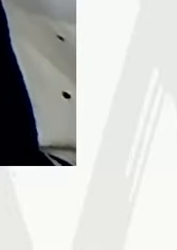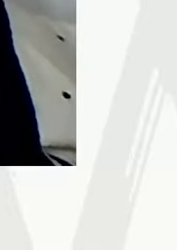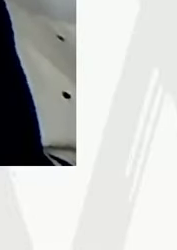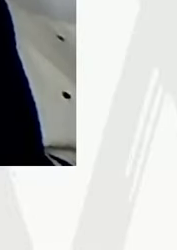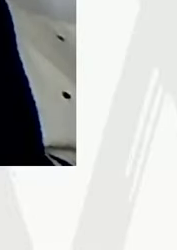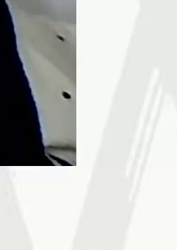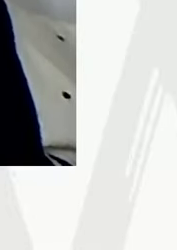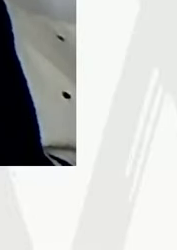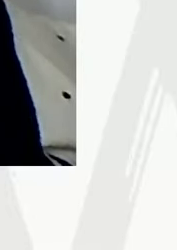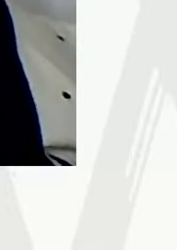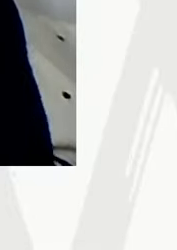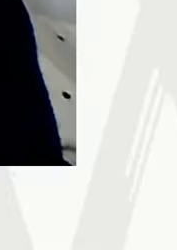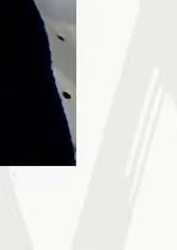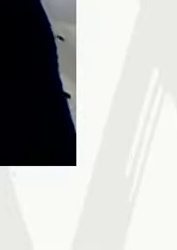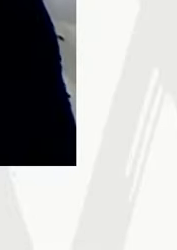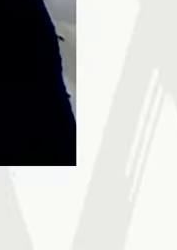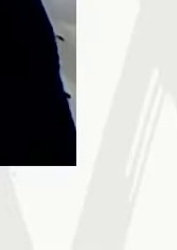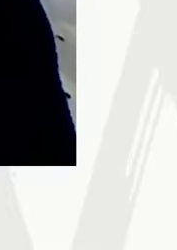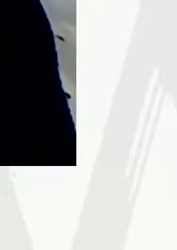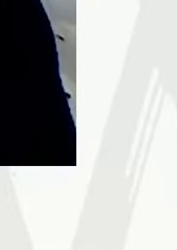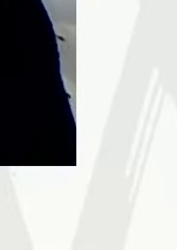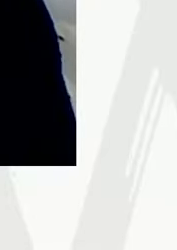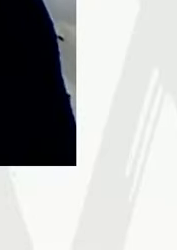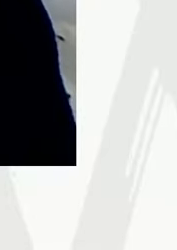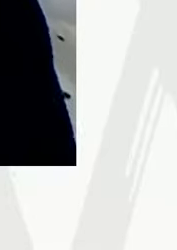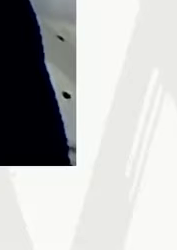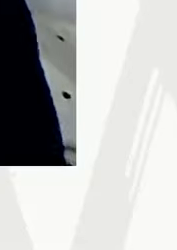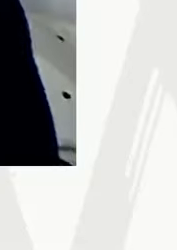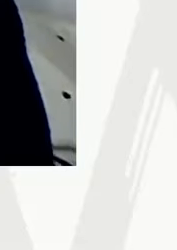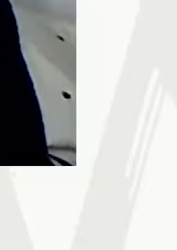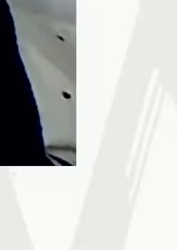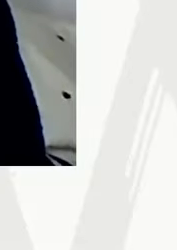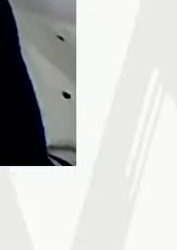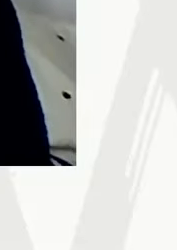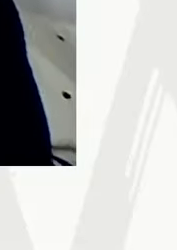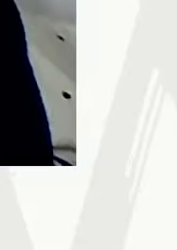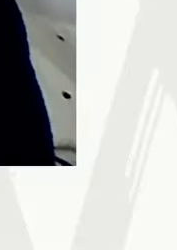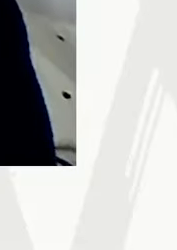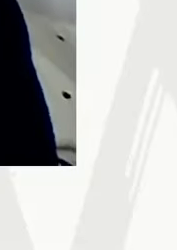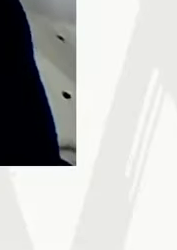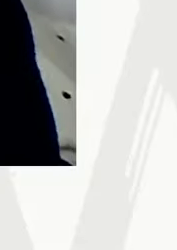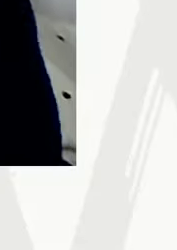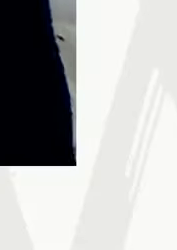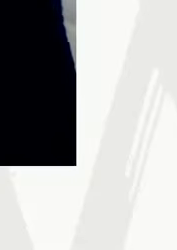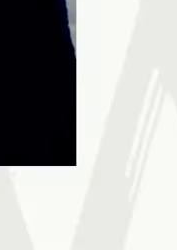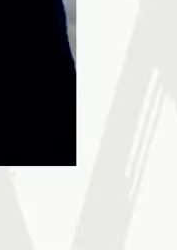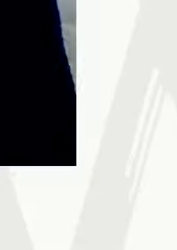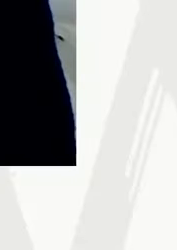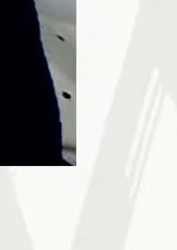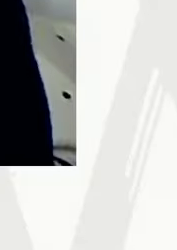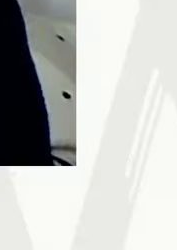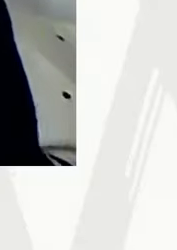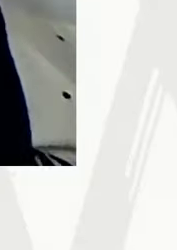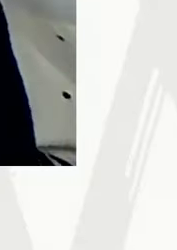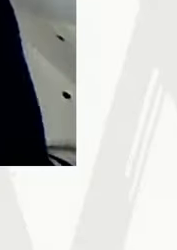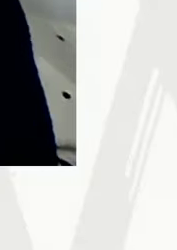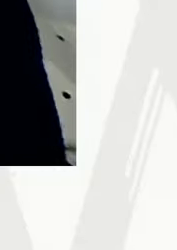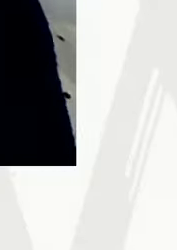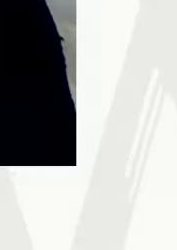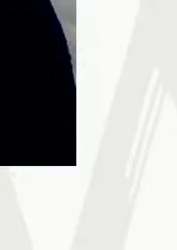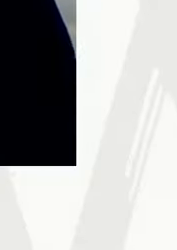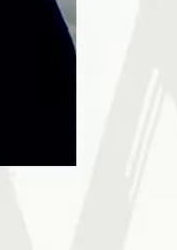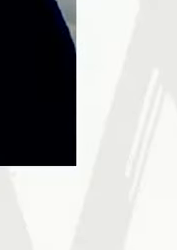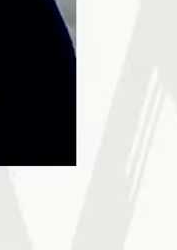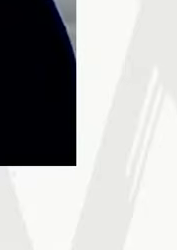L'indéniable séduction de son image ne peut empêcher que l'effervescence s'emporte elle-même et se